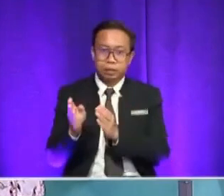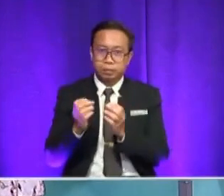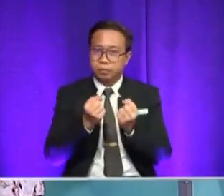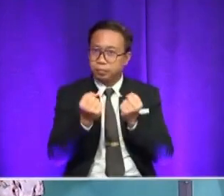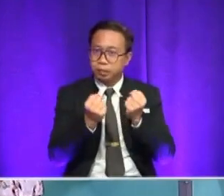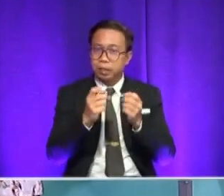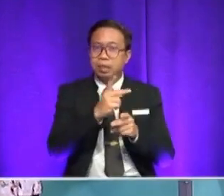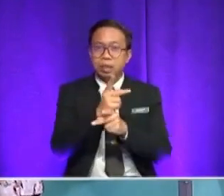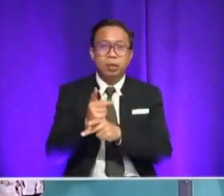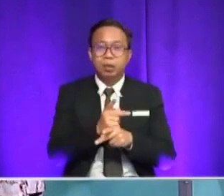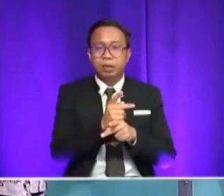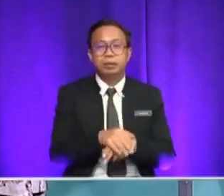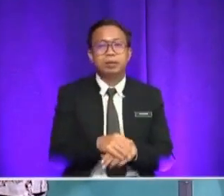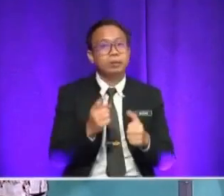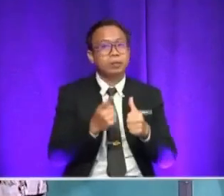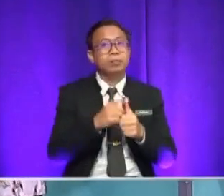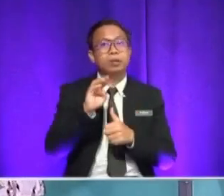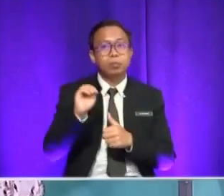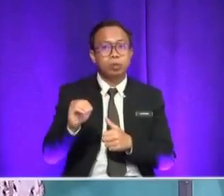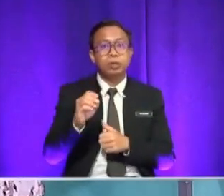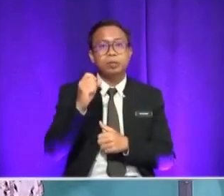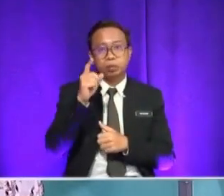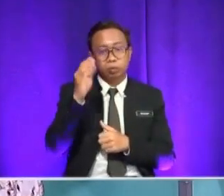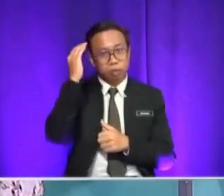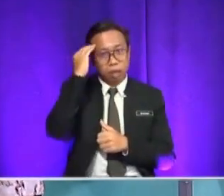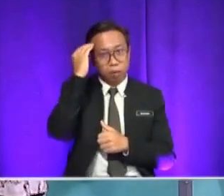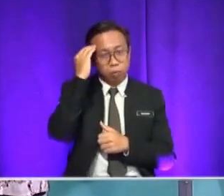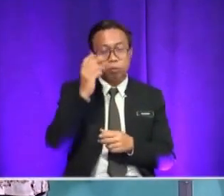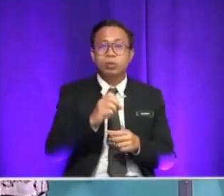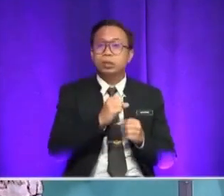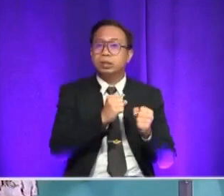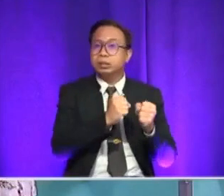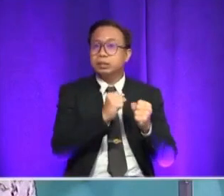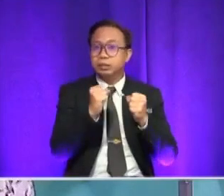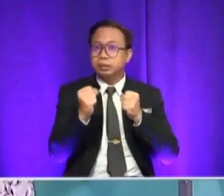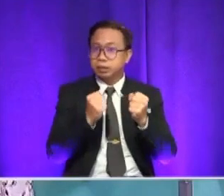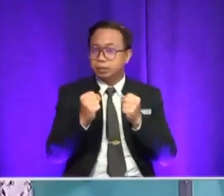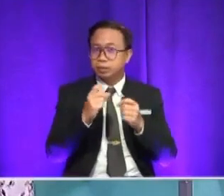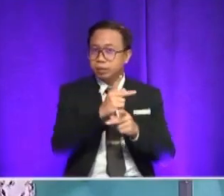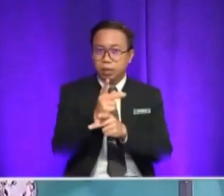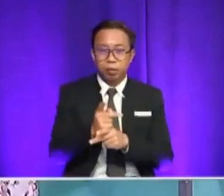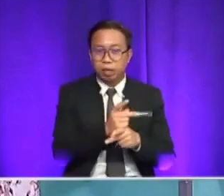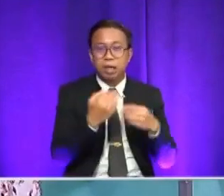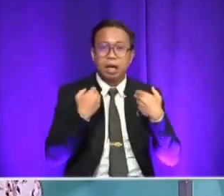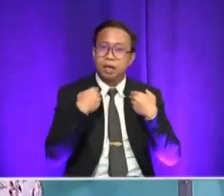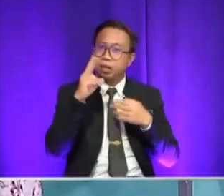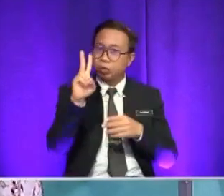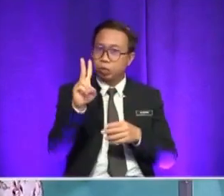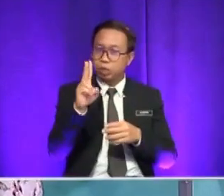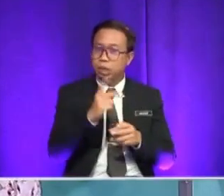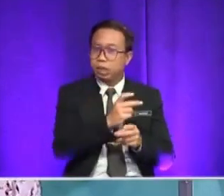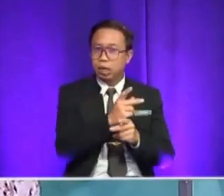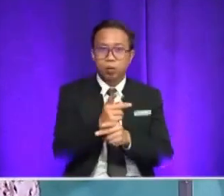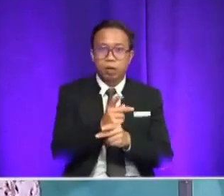untuk pertamanya, murid perlu memahami apakah sistem kawalan. Sistem kawalan terbahagi kepada 2, iaitu sistem kawalan